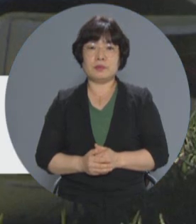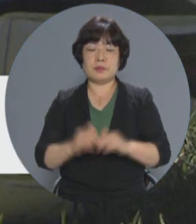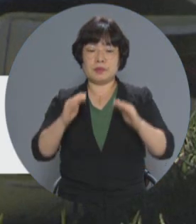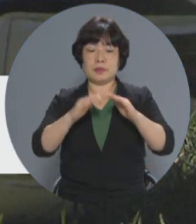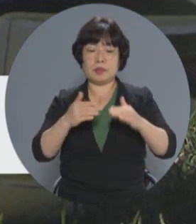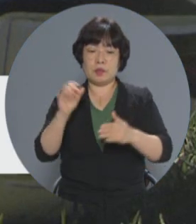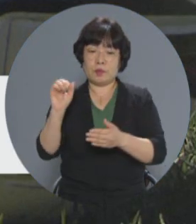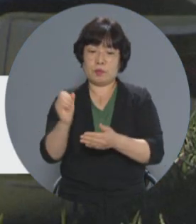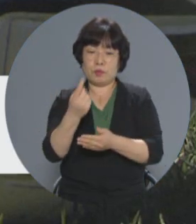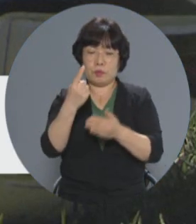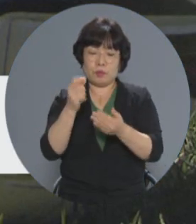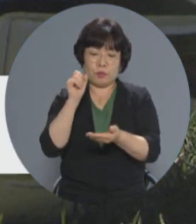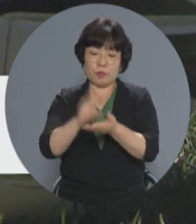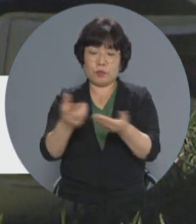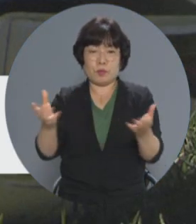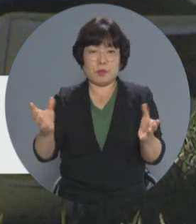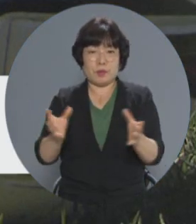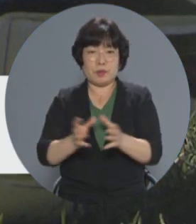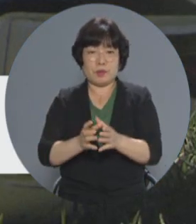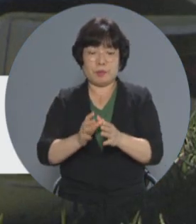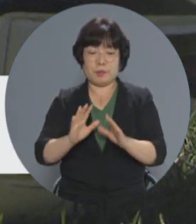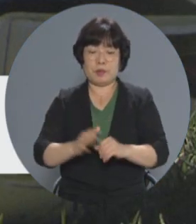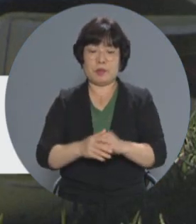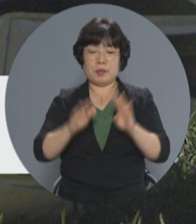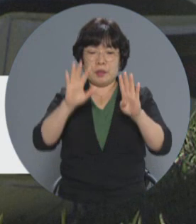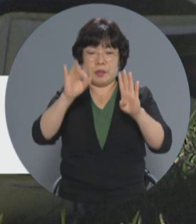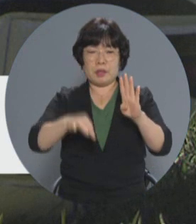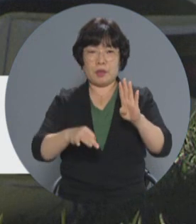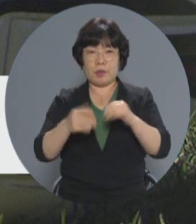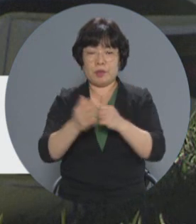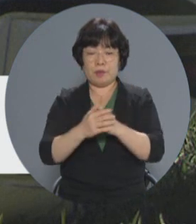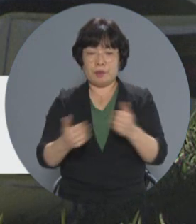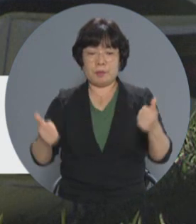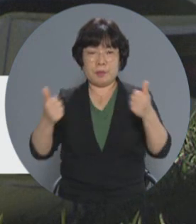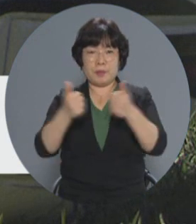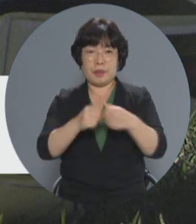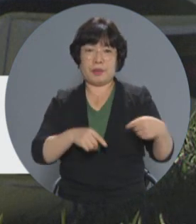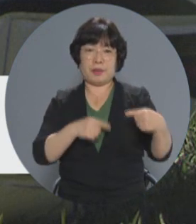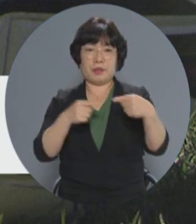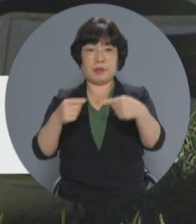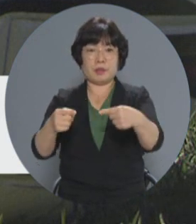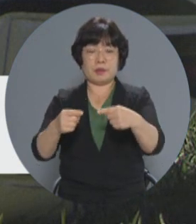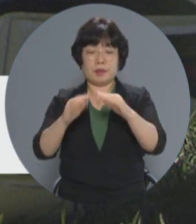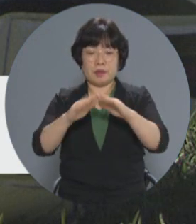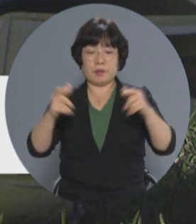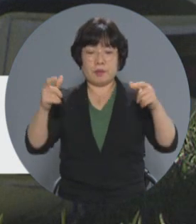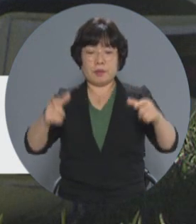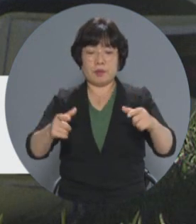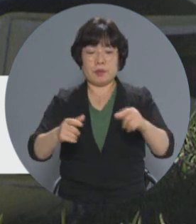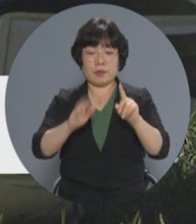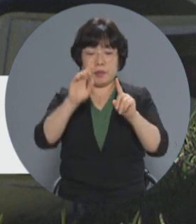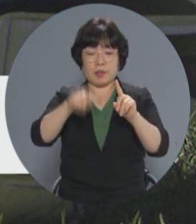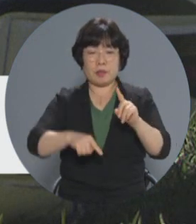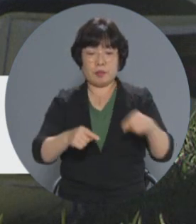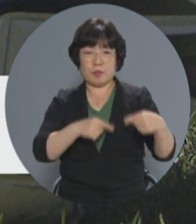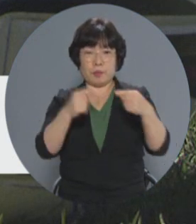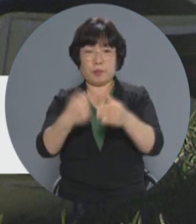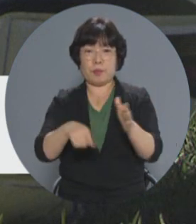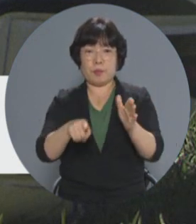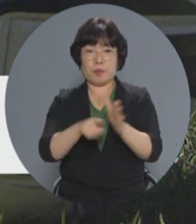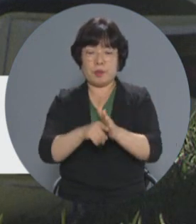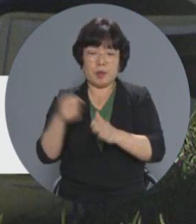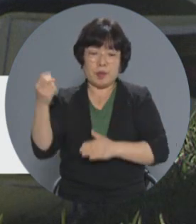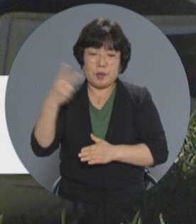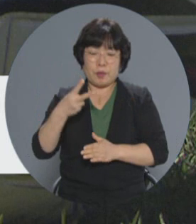전남드래곤즈 가 올 시즌 최종 4위로 줌 플레이오프에 진출했습니다 전 나면 이제 1부 리그 진출을 위해 또 한